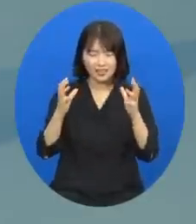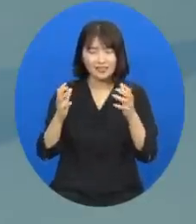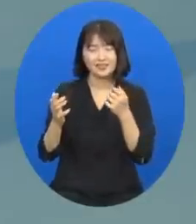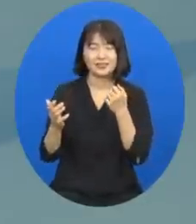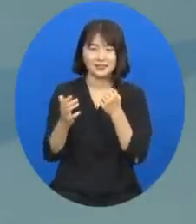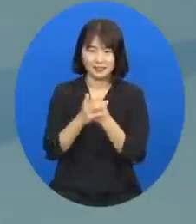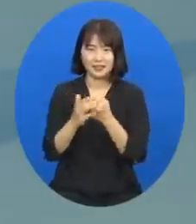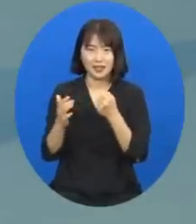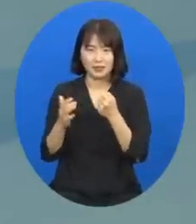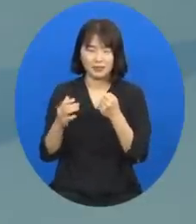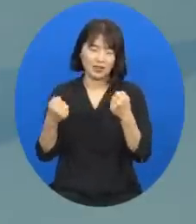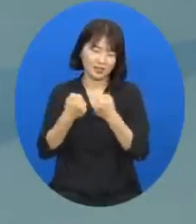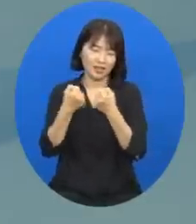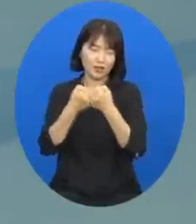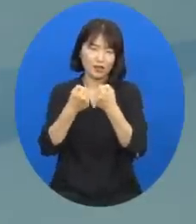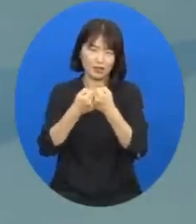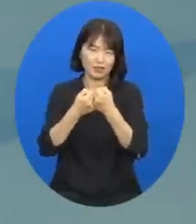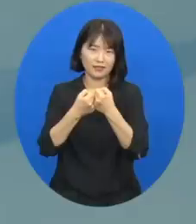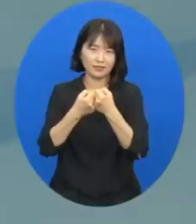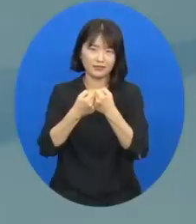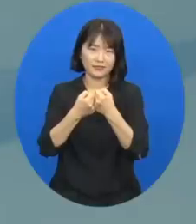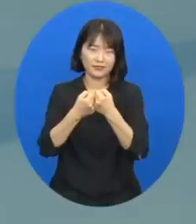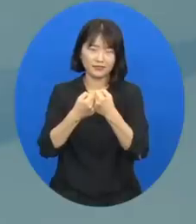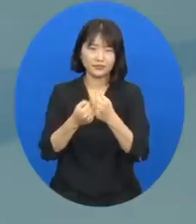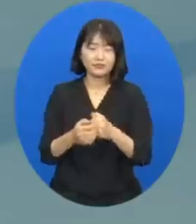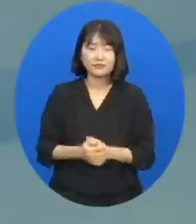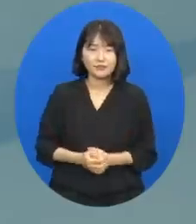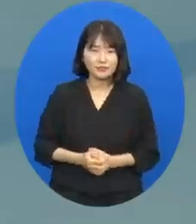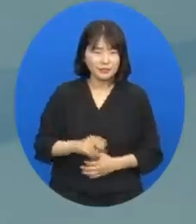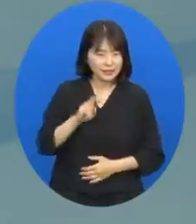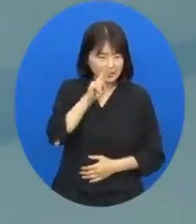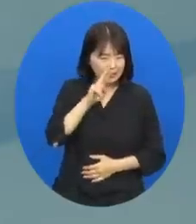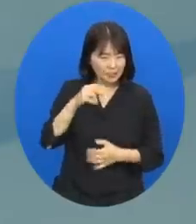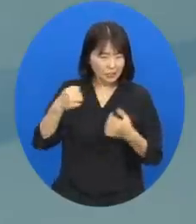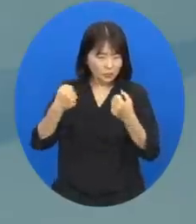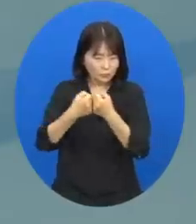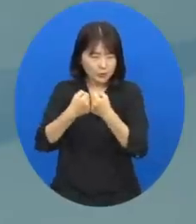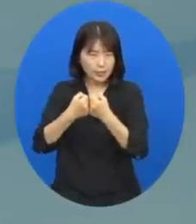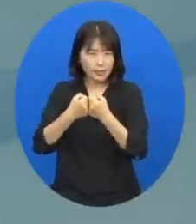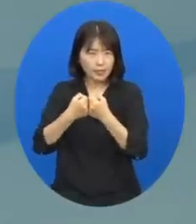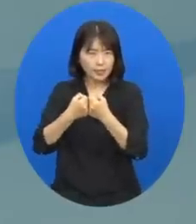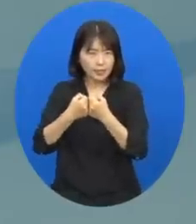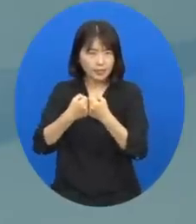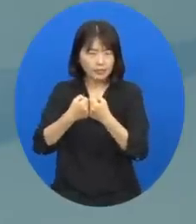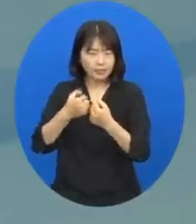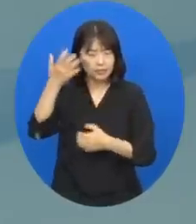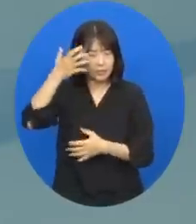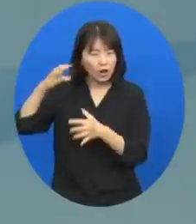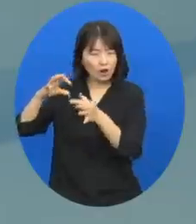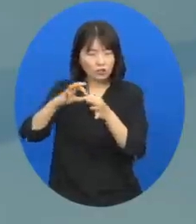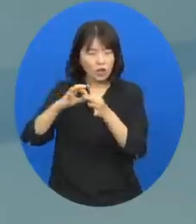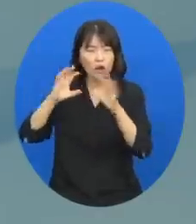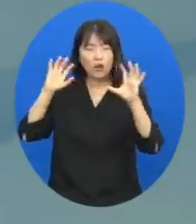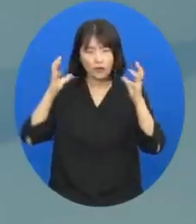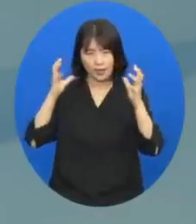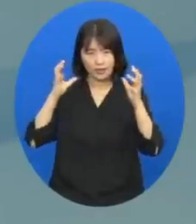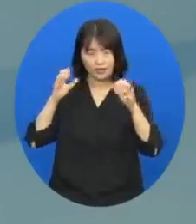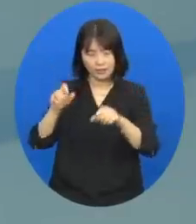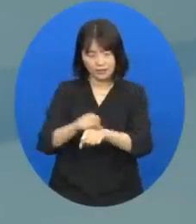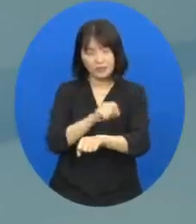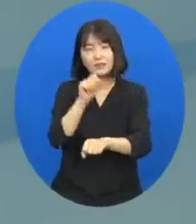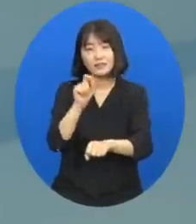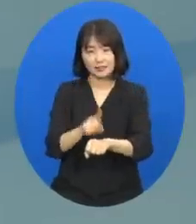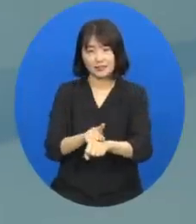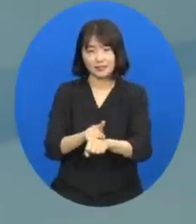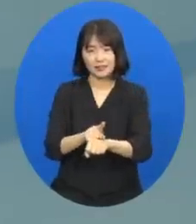때문에 싸운다는 것입니다 이 시기와 분쟁과 질투는 영적인 어린아이의 특정